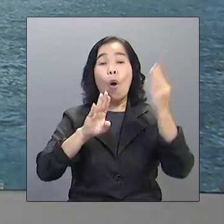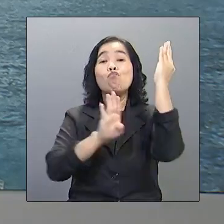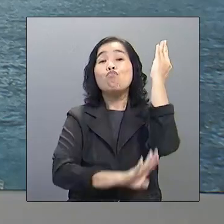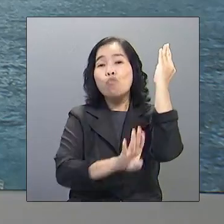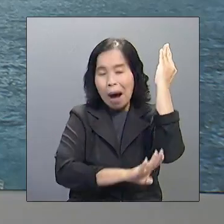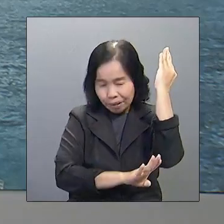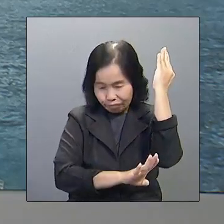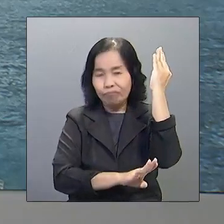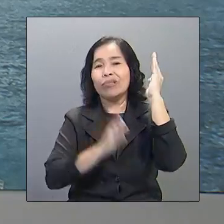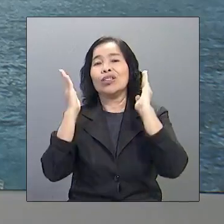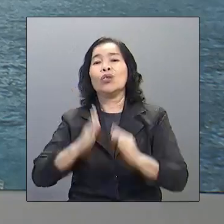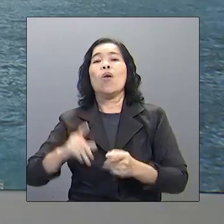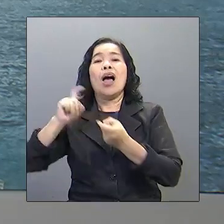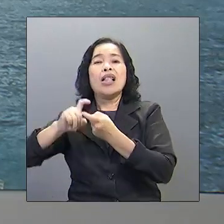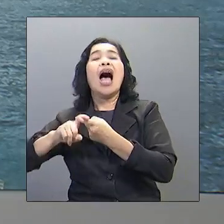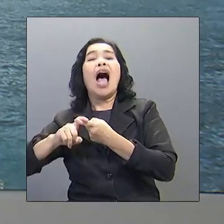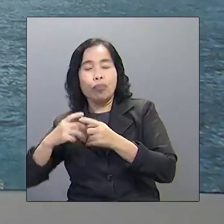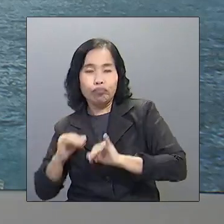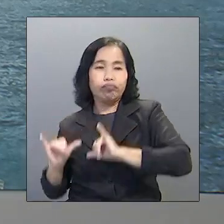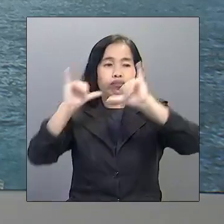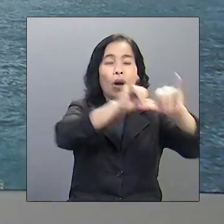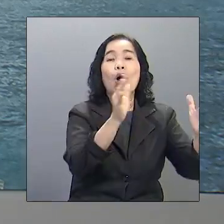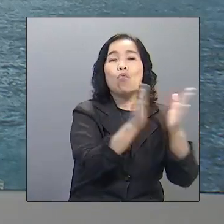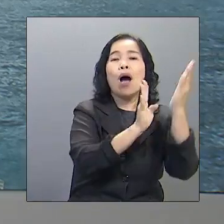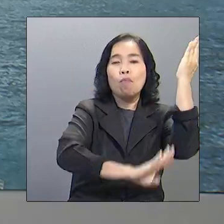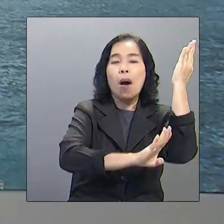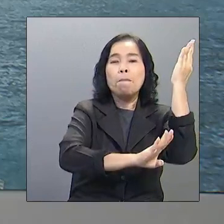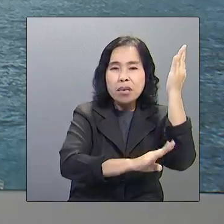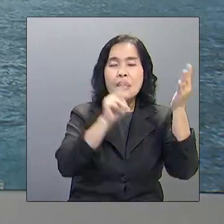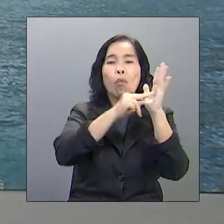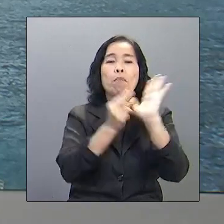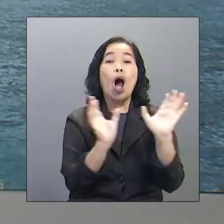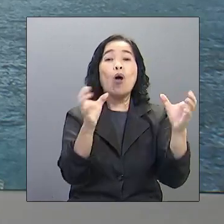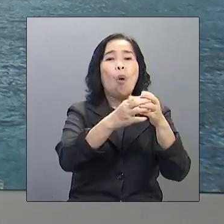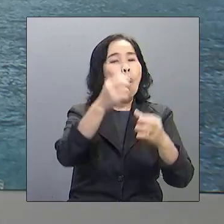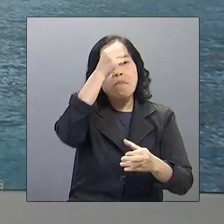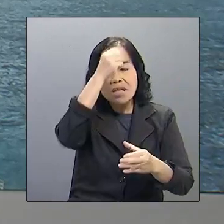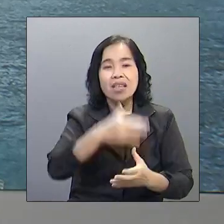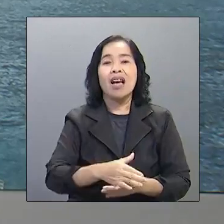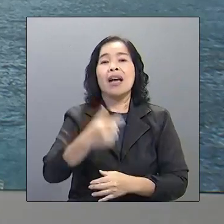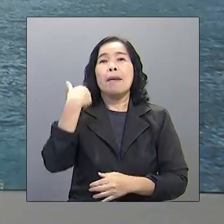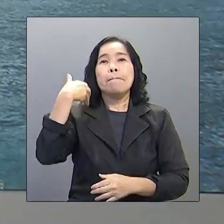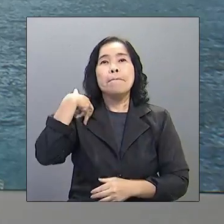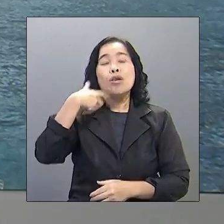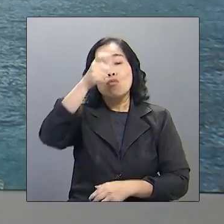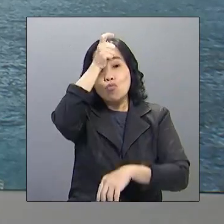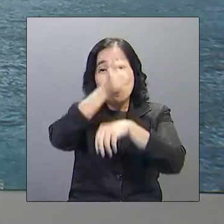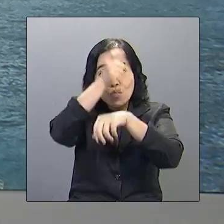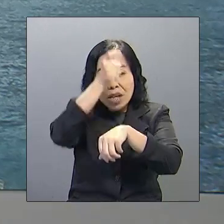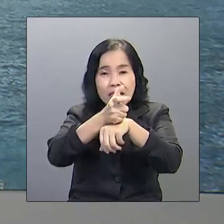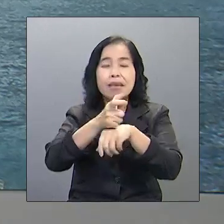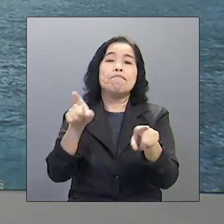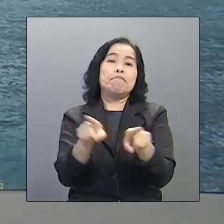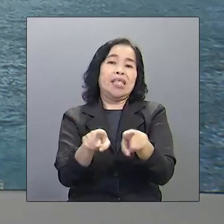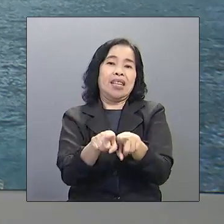ทางธุรกิจระดับโลกในสหรฐอารับเอมิเรสก็ติดโผลเช่นเดียวกันนะคะรวไปถงตุรกี้ที่ยังคงพยายามรกษาความสัมพันธอัด